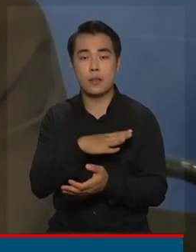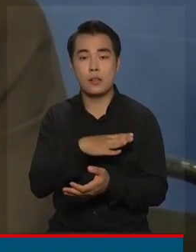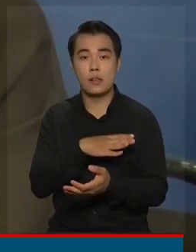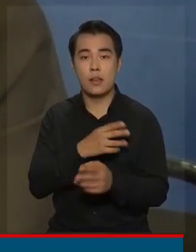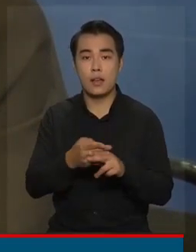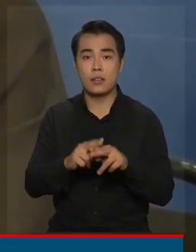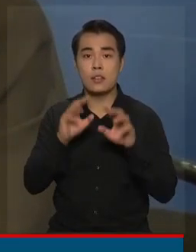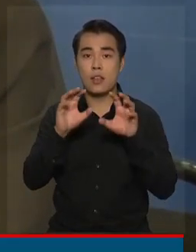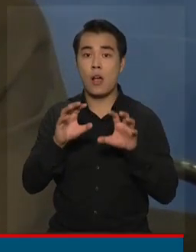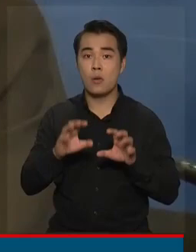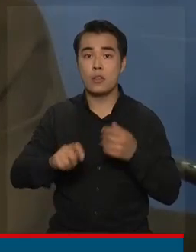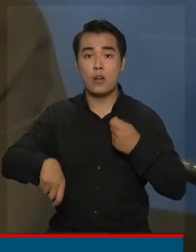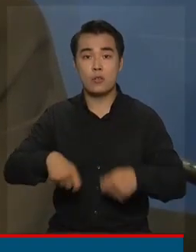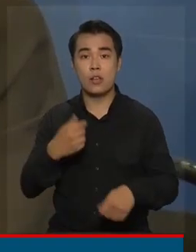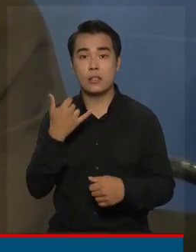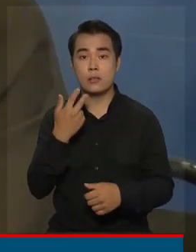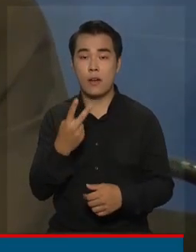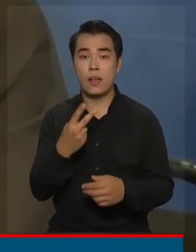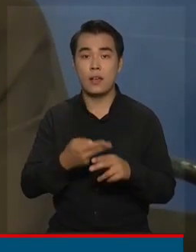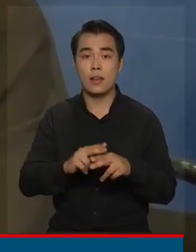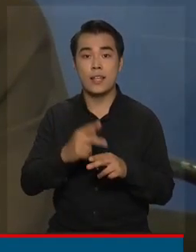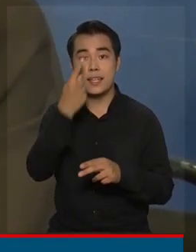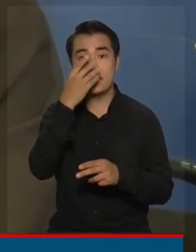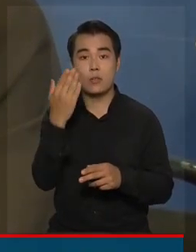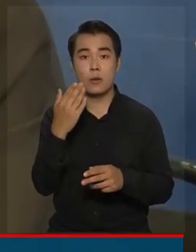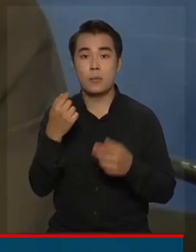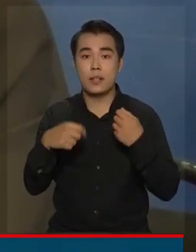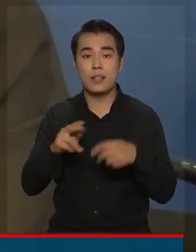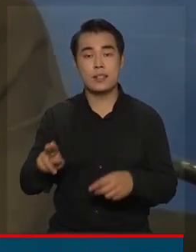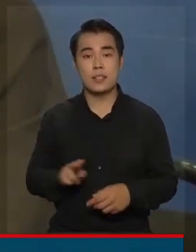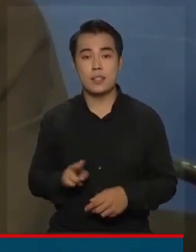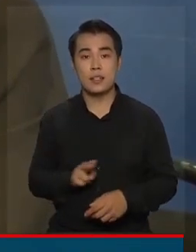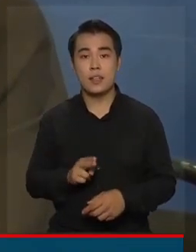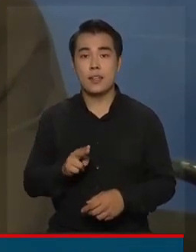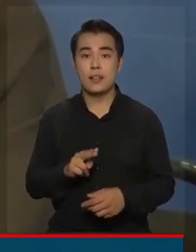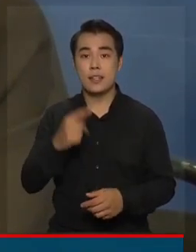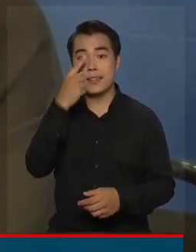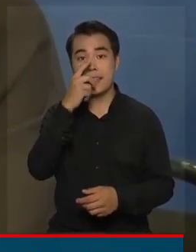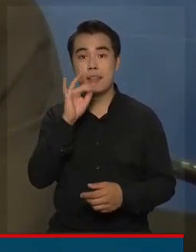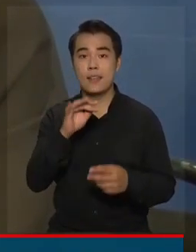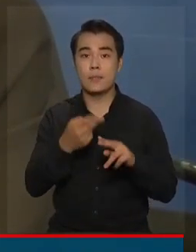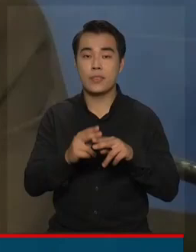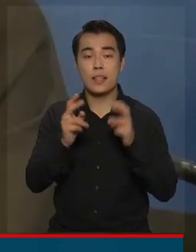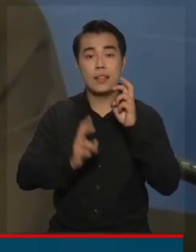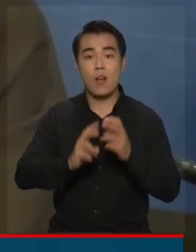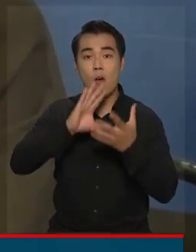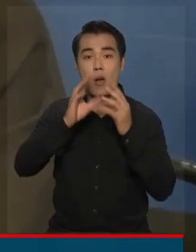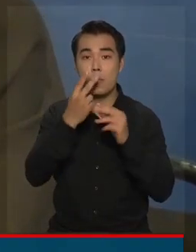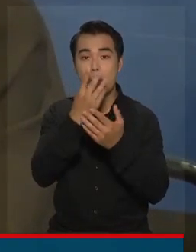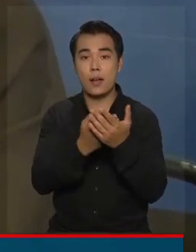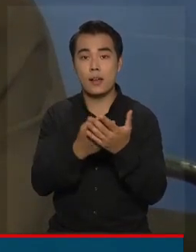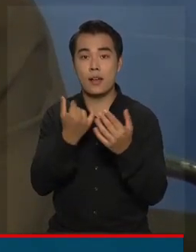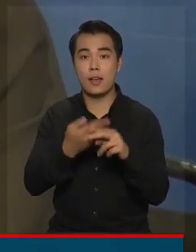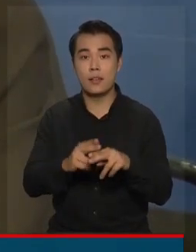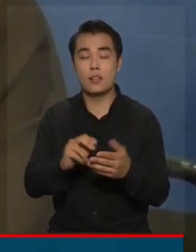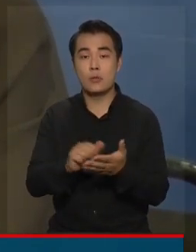акте. Два представителя Индии, это именно директор по закупкам и директор по снабжению, которые составили данный